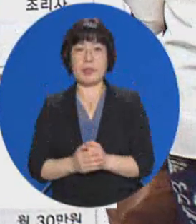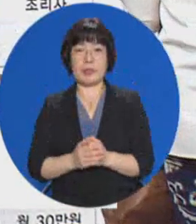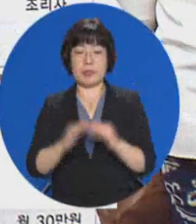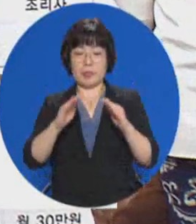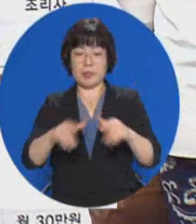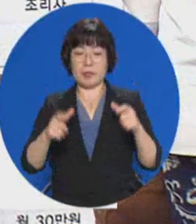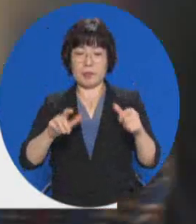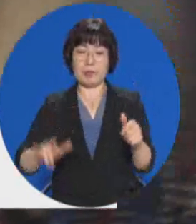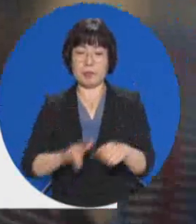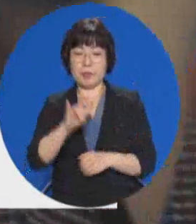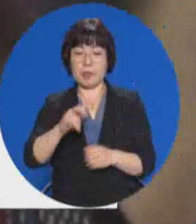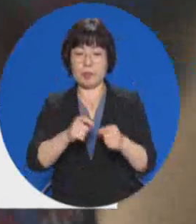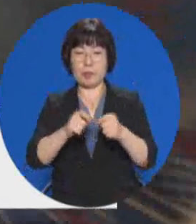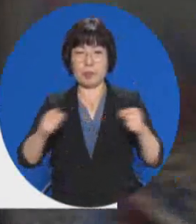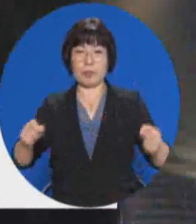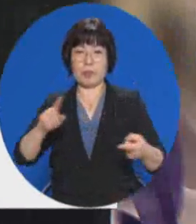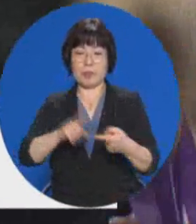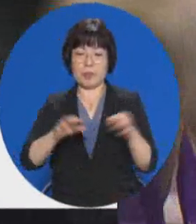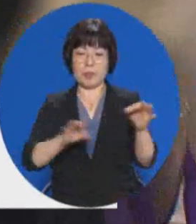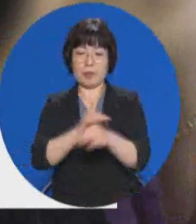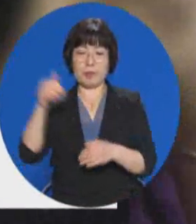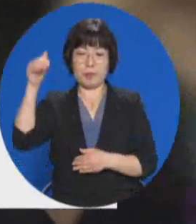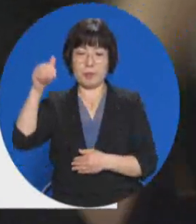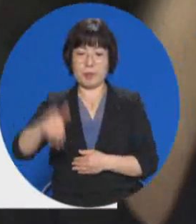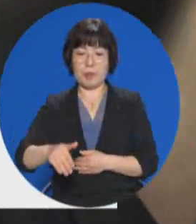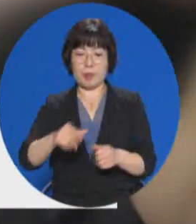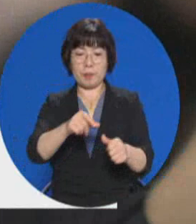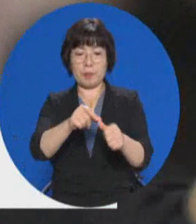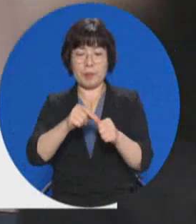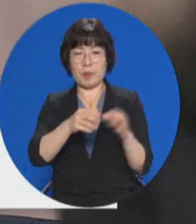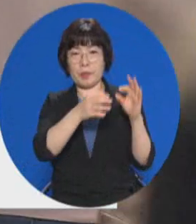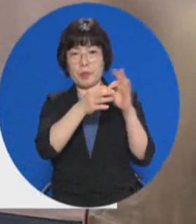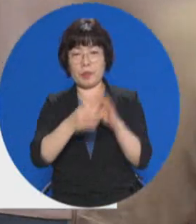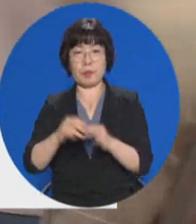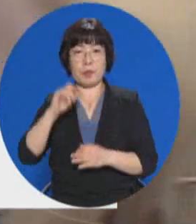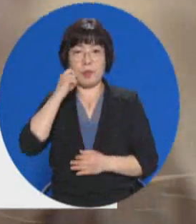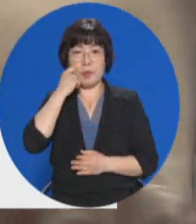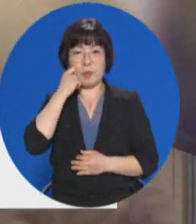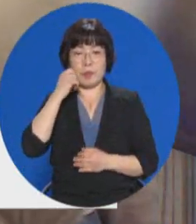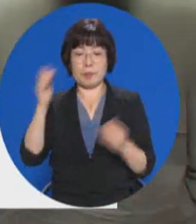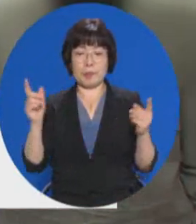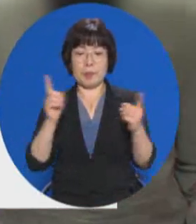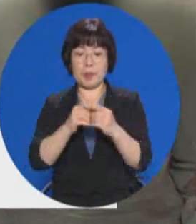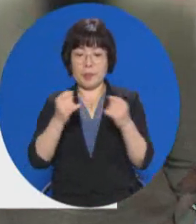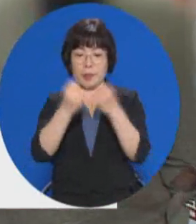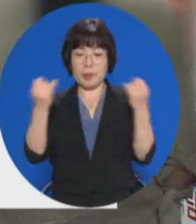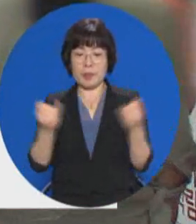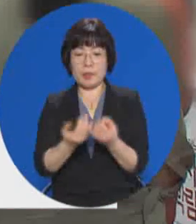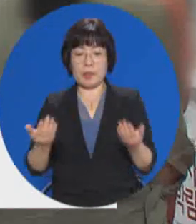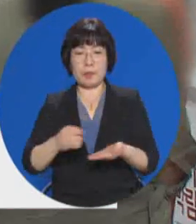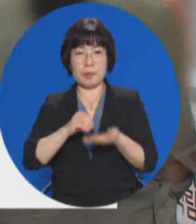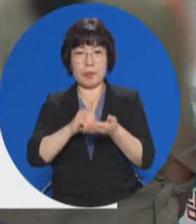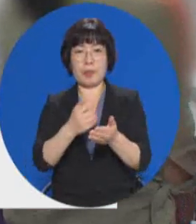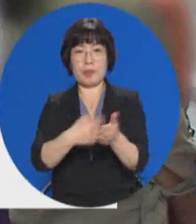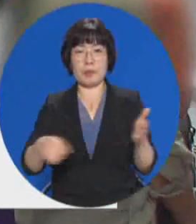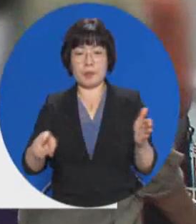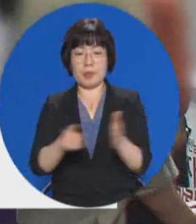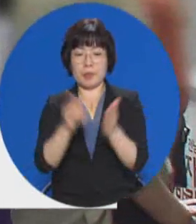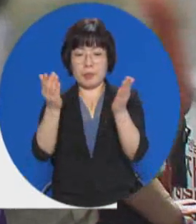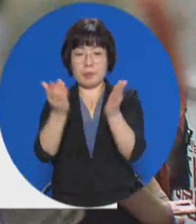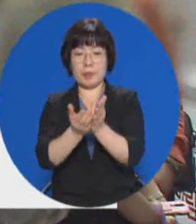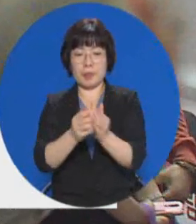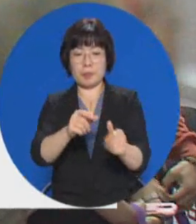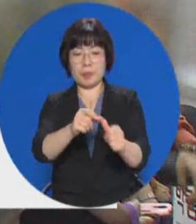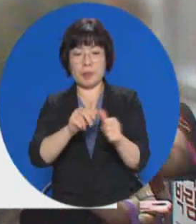도는 코로나19 장기화에 따른 경기 침체로 고용 한파가 지속되면서 어려움을 겪고 있는 여성 구직자들에게 맞춤형